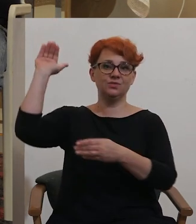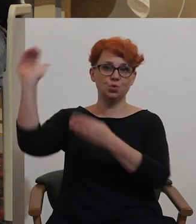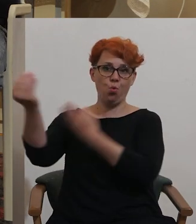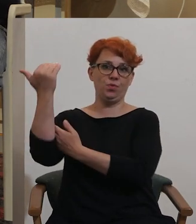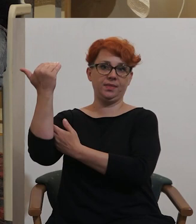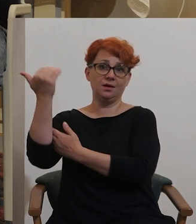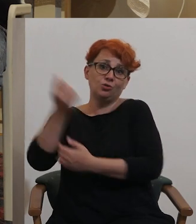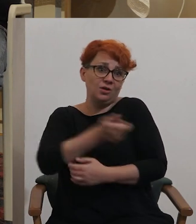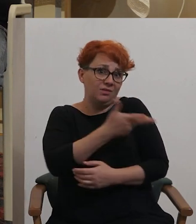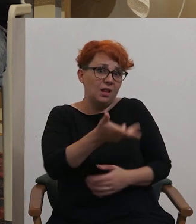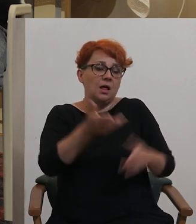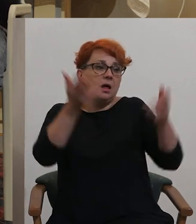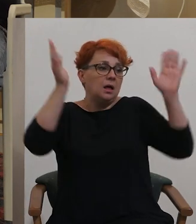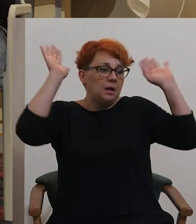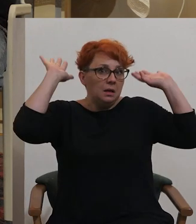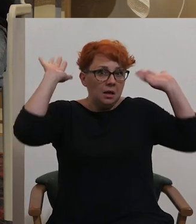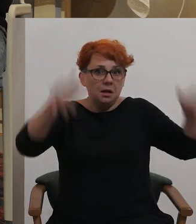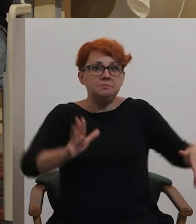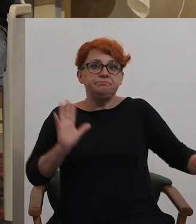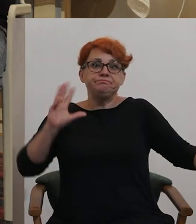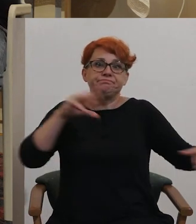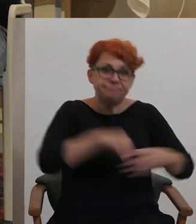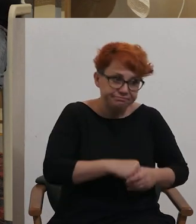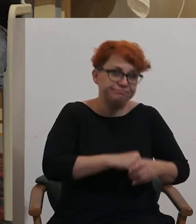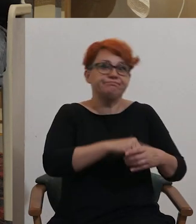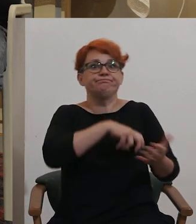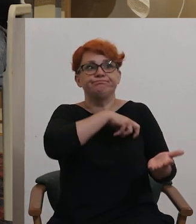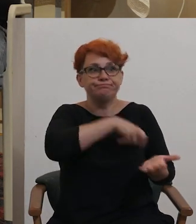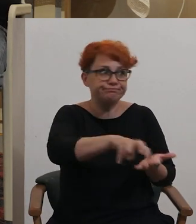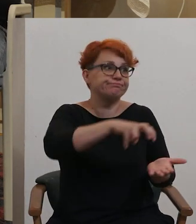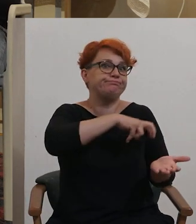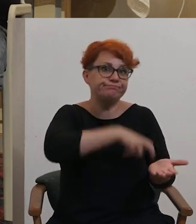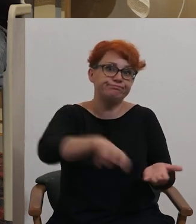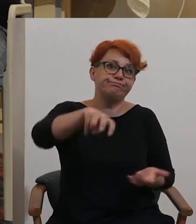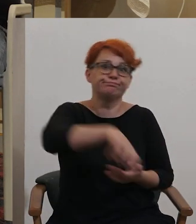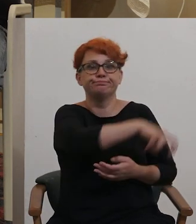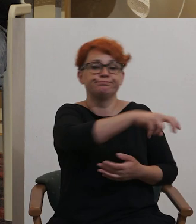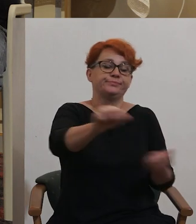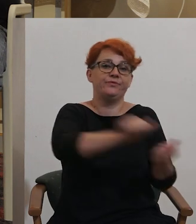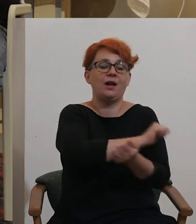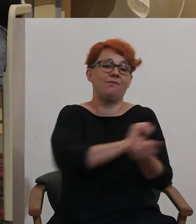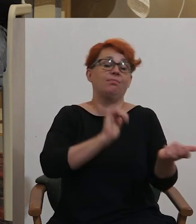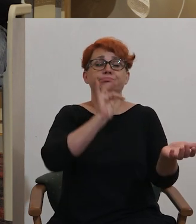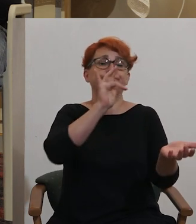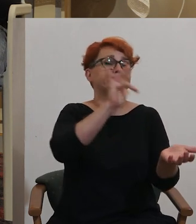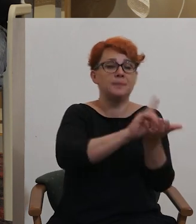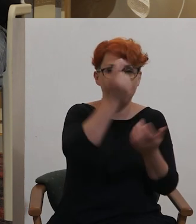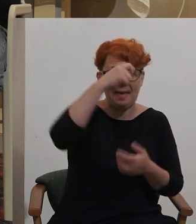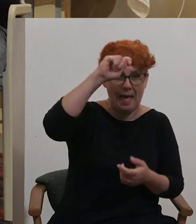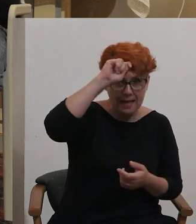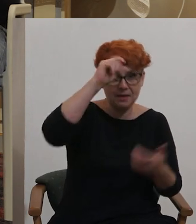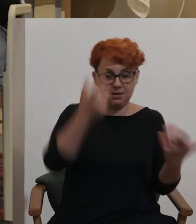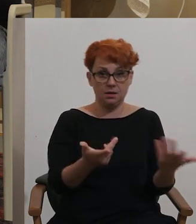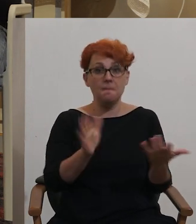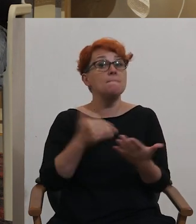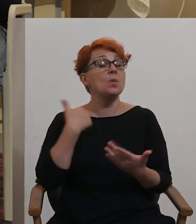do tej armii Berlinga i walczyło i szło tym szlakiem aż do Berlina. Były takie sytuacje,